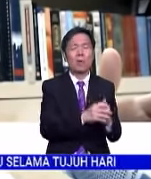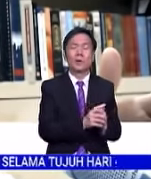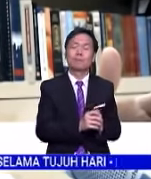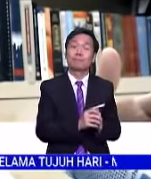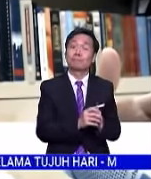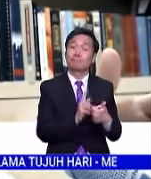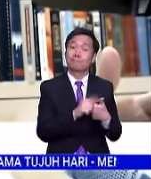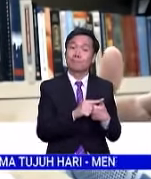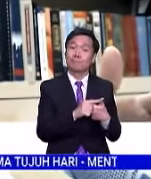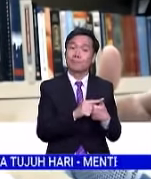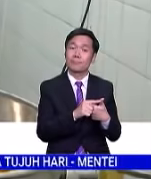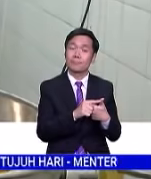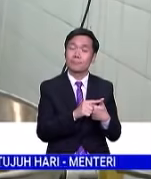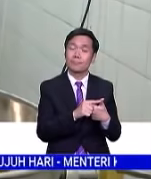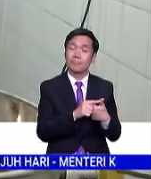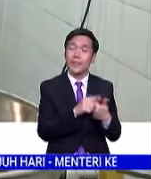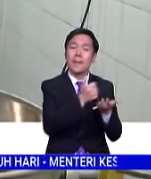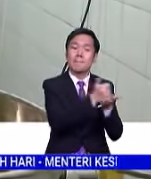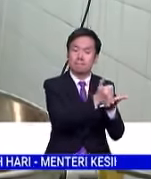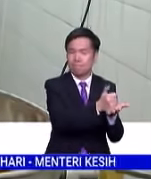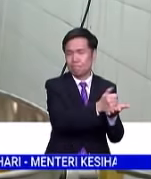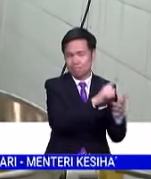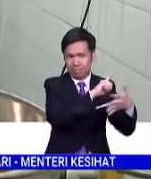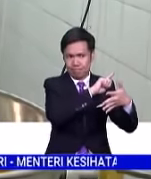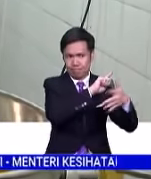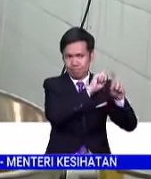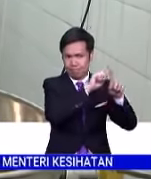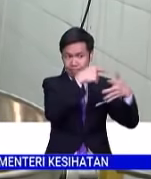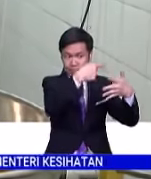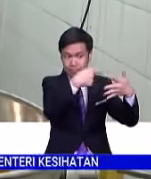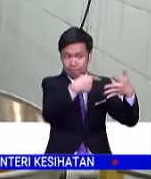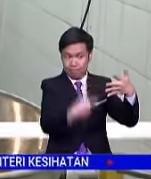kelonggaran daripada berbagailah.